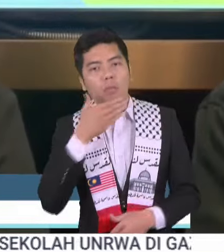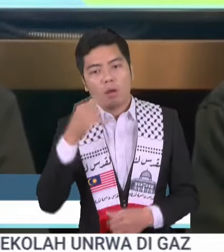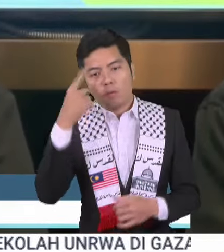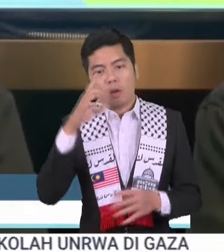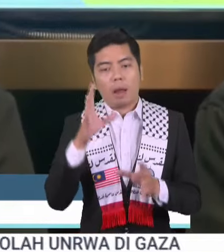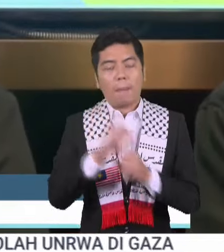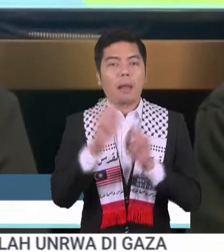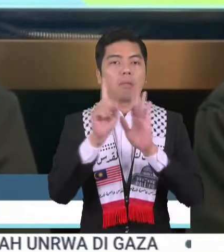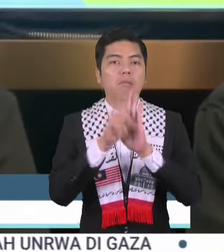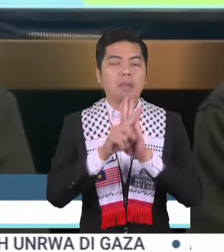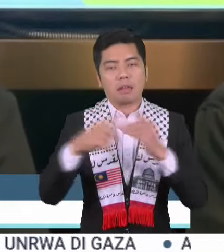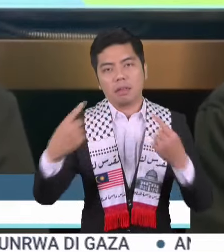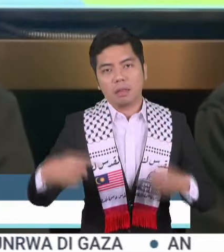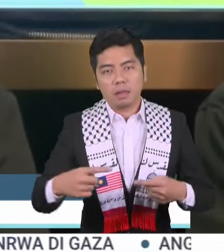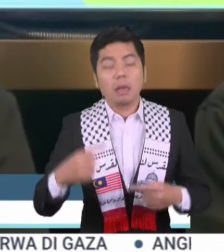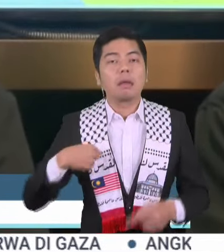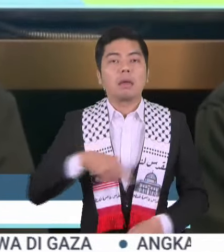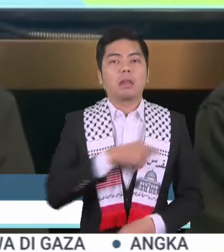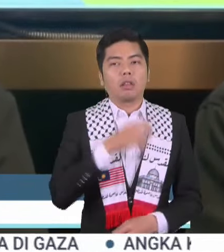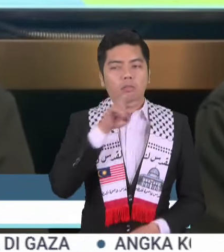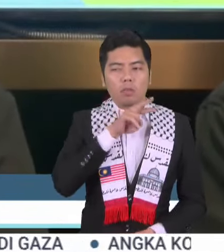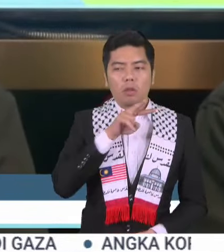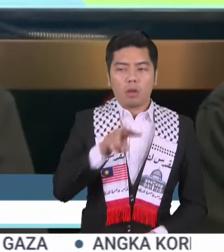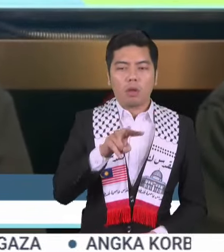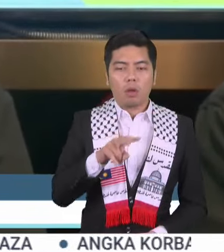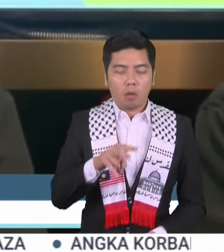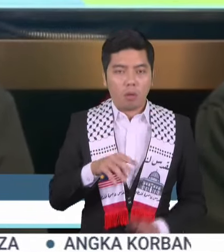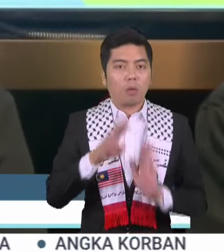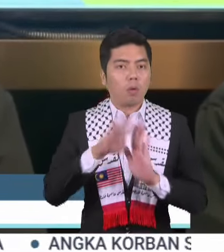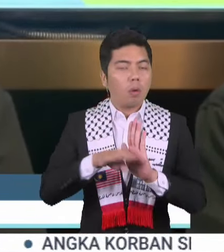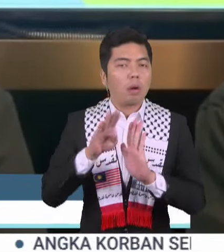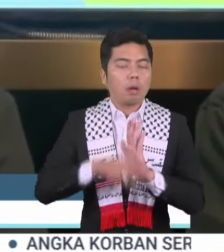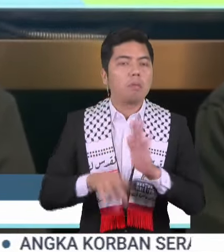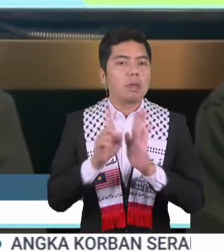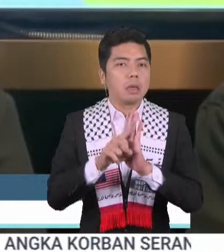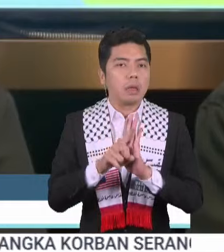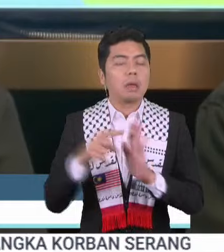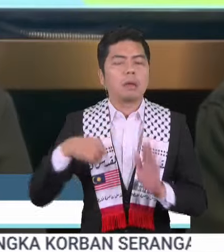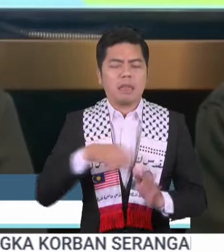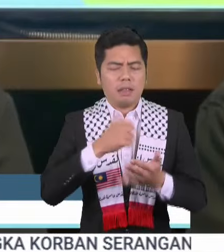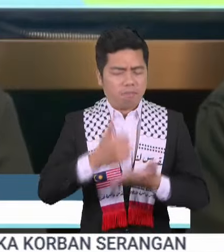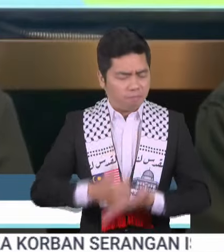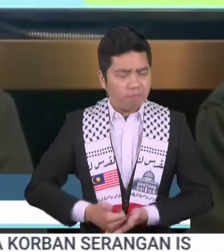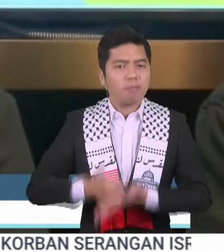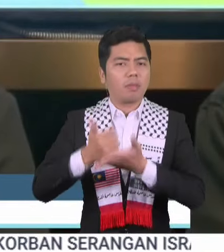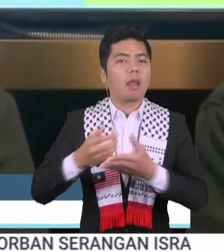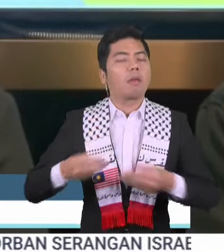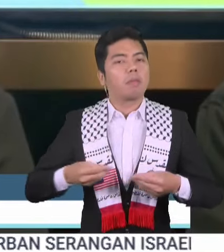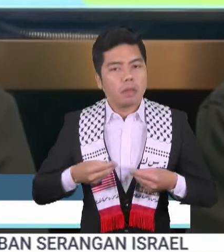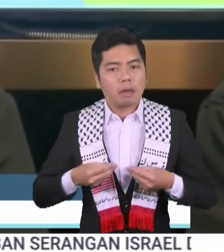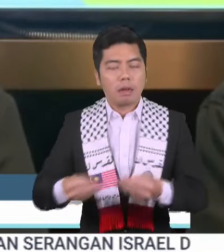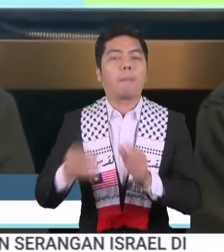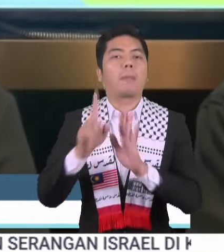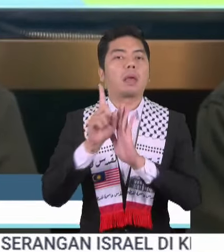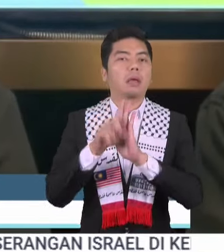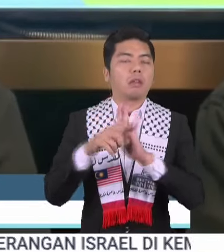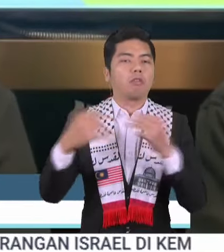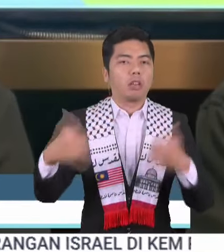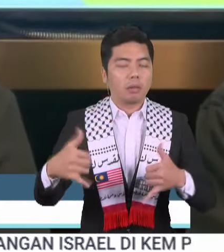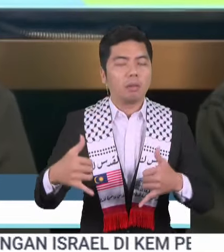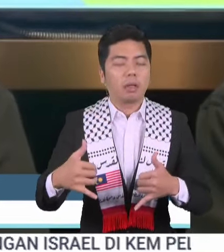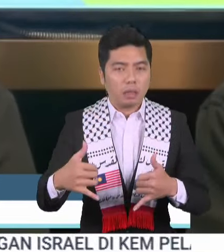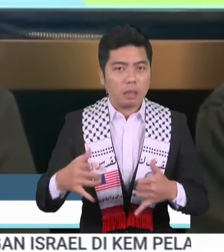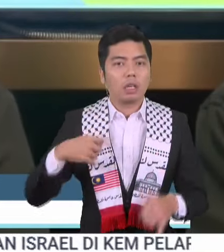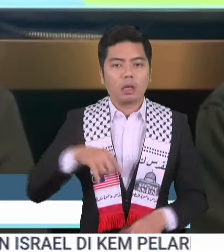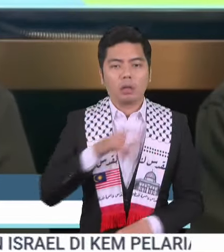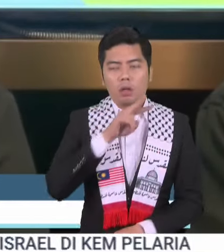mendapat minit perlawanan. Hari ini kita lihat diorang ni kurang minit perlawanan di peringkat pembangunan. Jadi kita bantu untuk memberi minit perlawanan sebab kalau